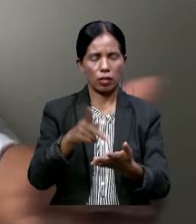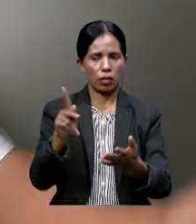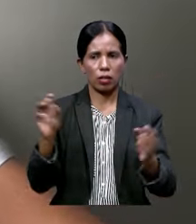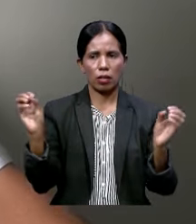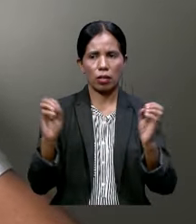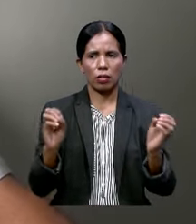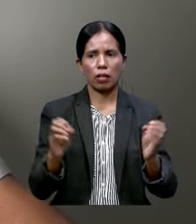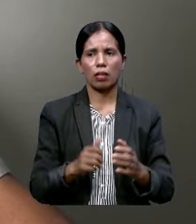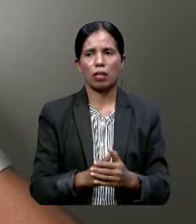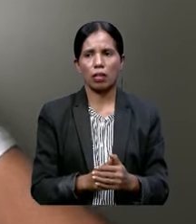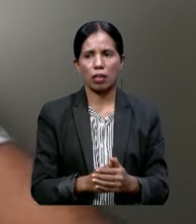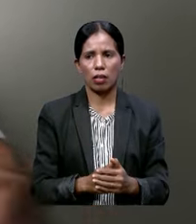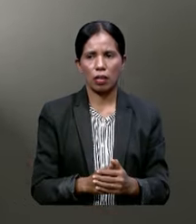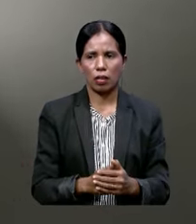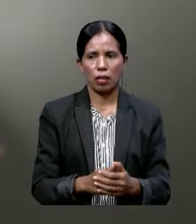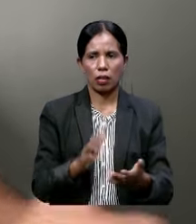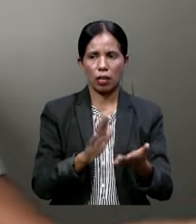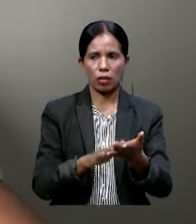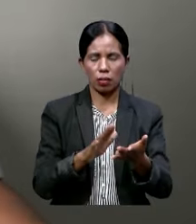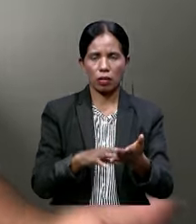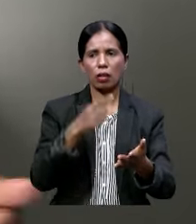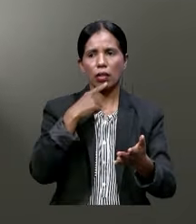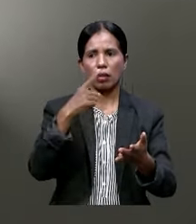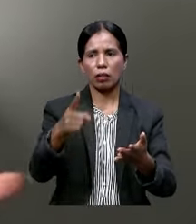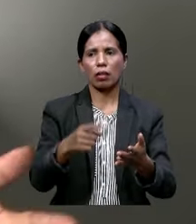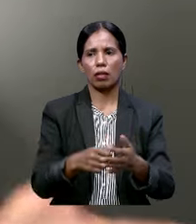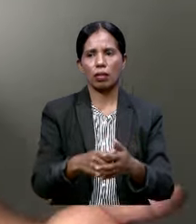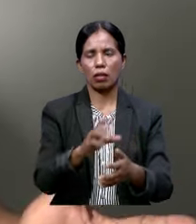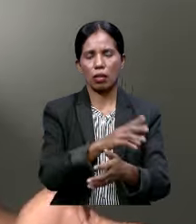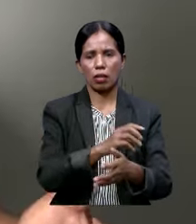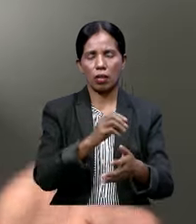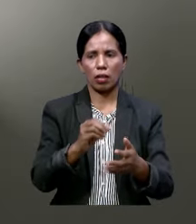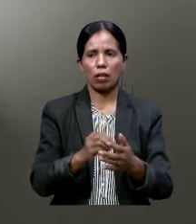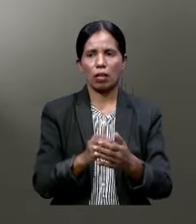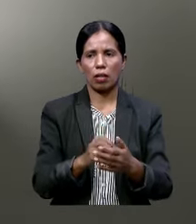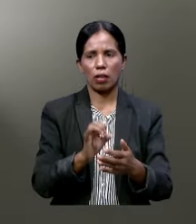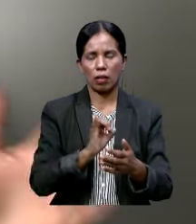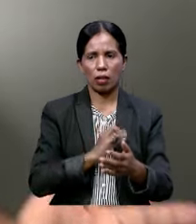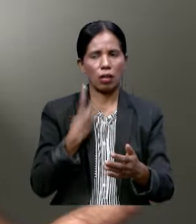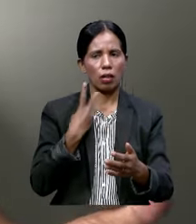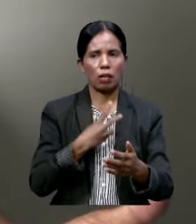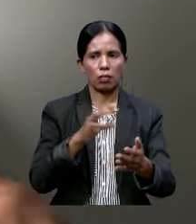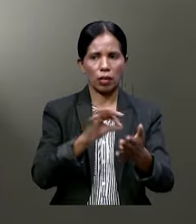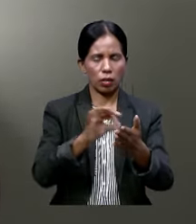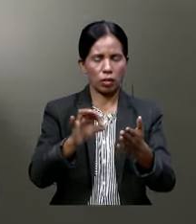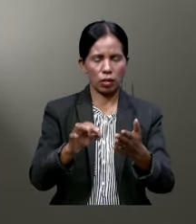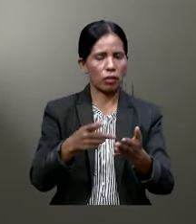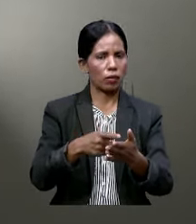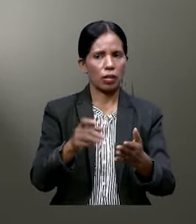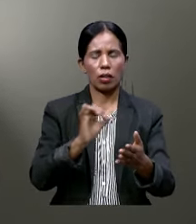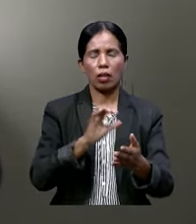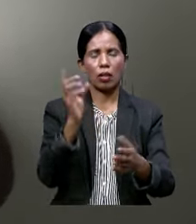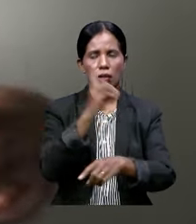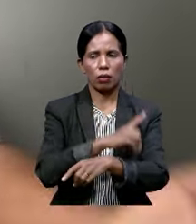nih gratis lolos gelai. Ya sekolah prensi mah di yang keluar termakan kasih mungkin tak sentap pun mana, latihan masih ami vaksinnya nih gratis, lorong ini abel